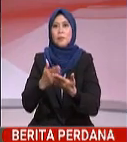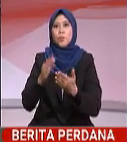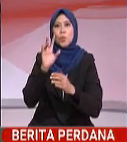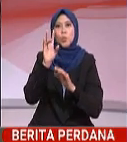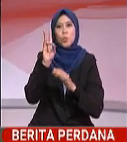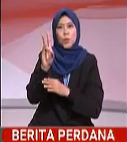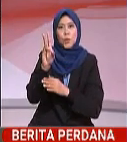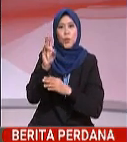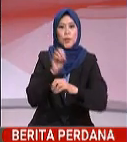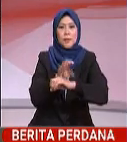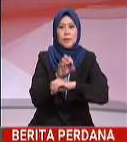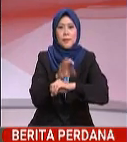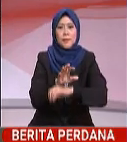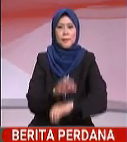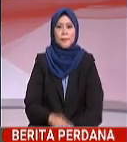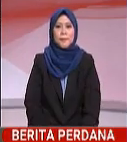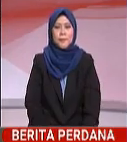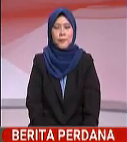Tujuh Nasihat.